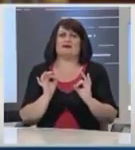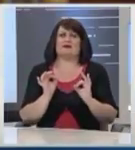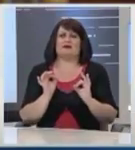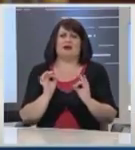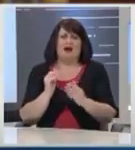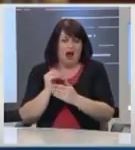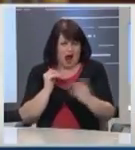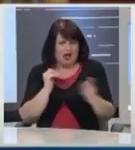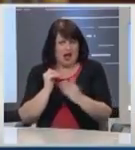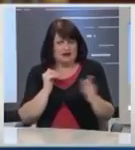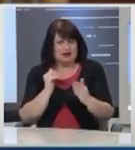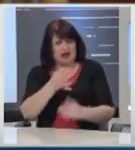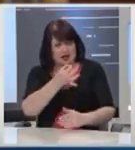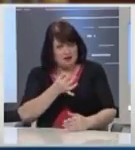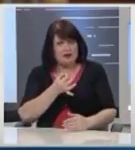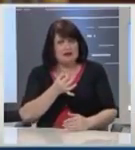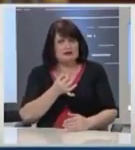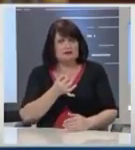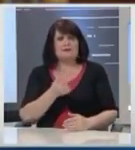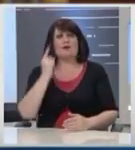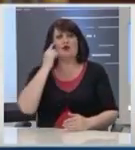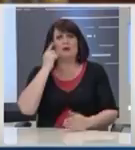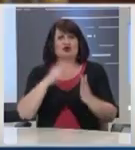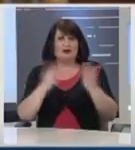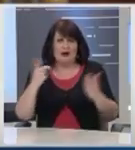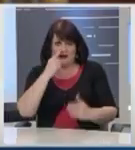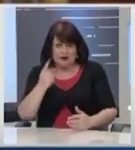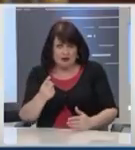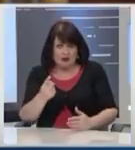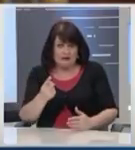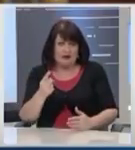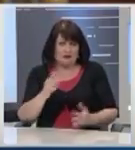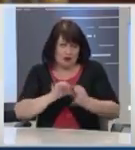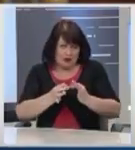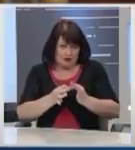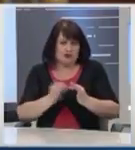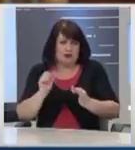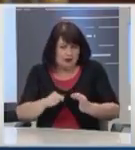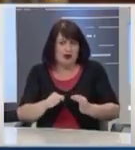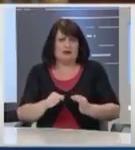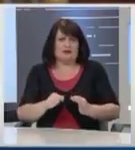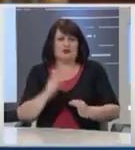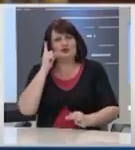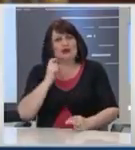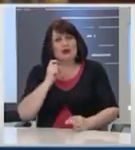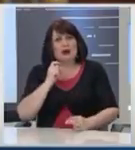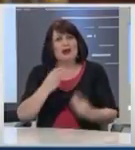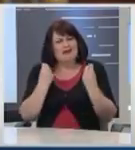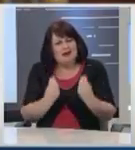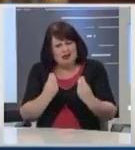άκρας αριστεράς, όπως είπατε. Θα αναφέρεστε, φαντάζομαι, στις 17 Νοέμβρη. Δεν υπάρχει κάτι που να αμφισβητεί αυτό. Όμως είναι δυνατόν σε αυτή εδώ την